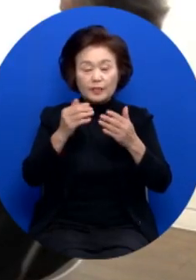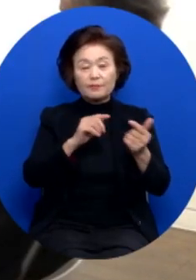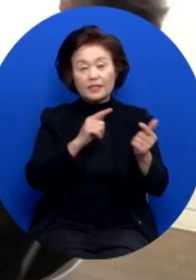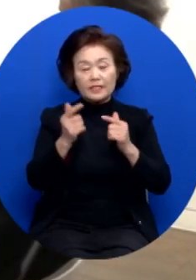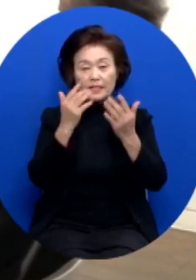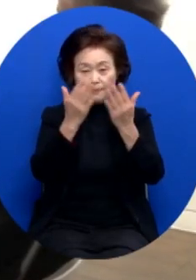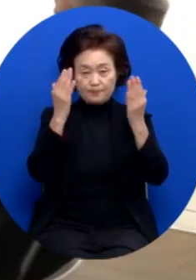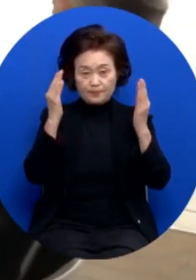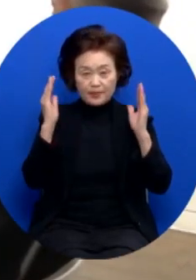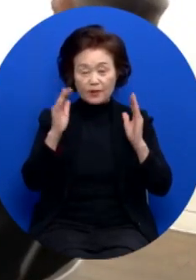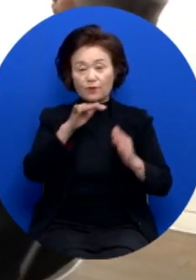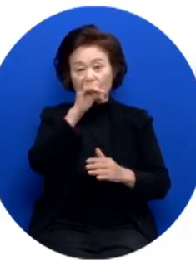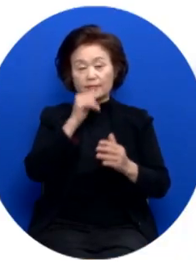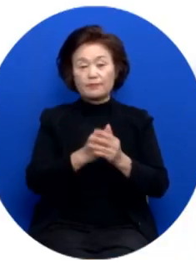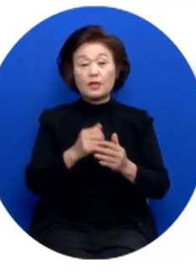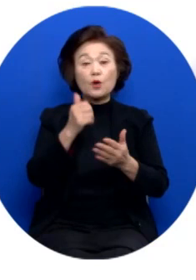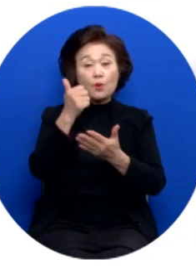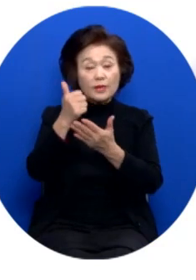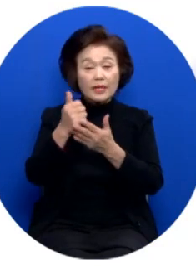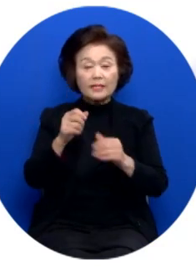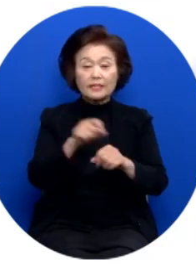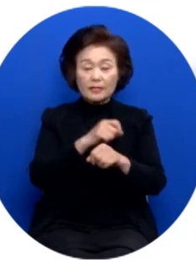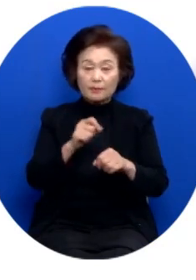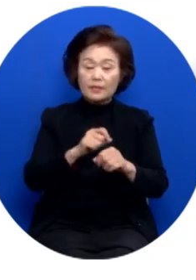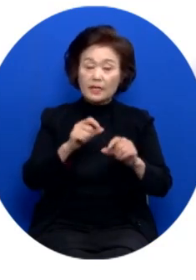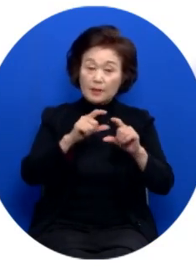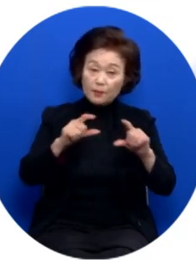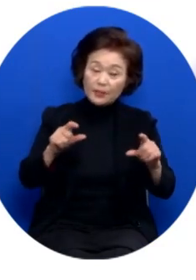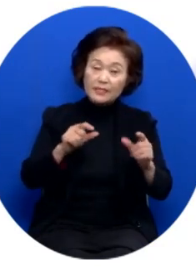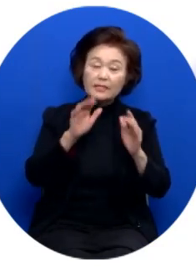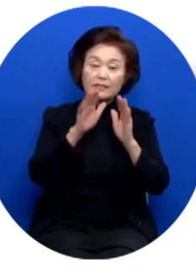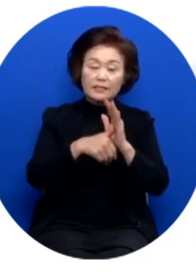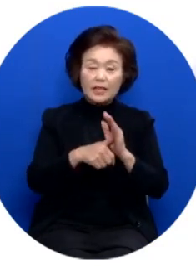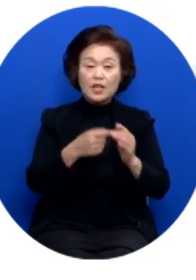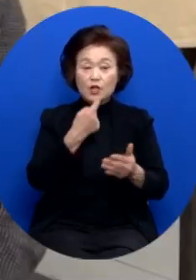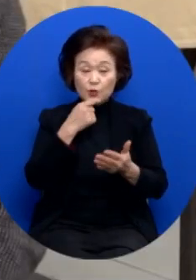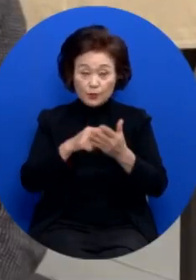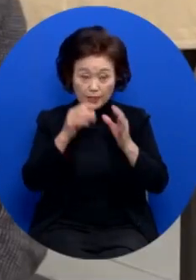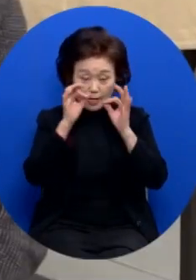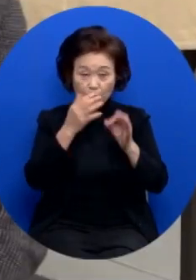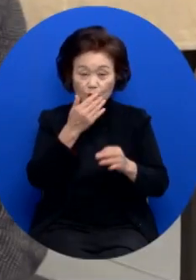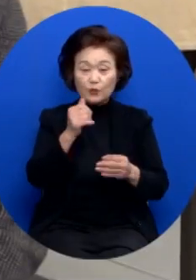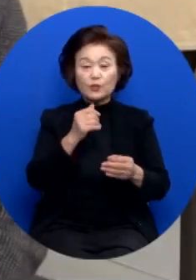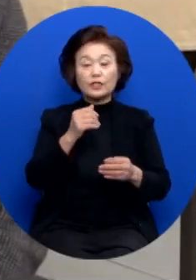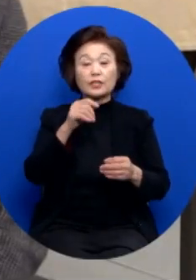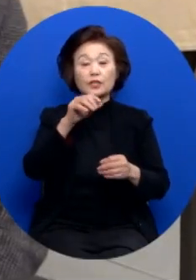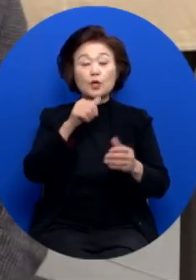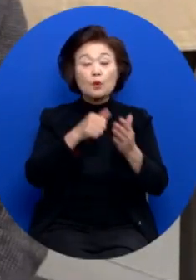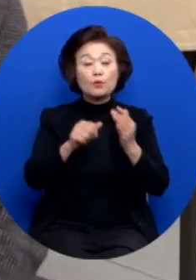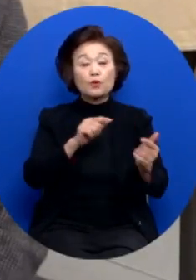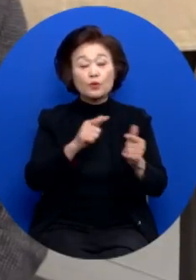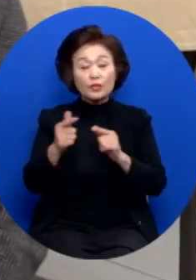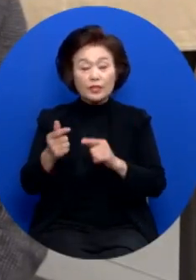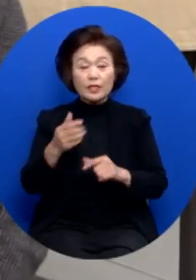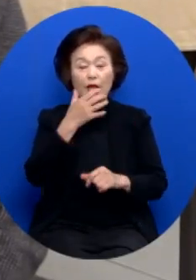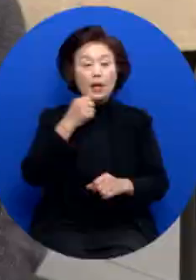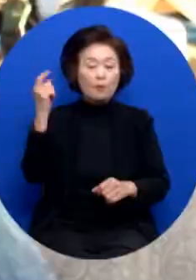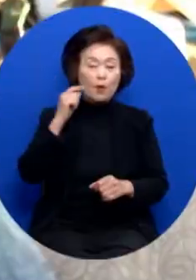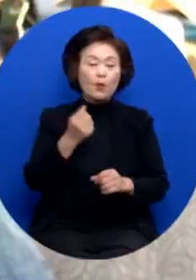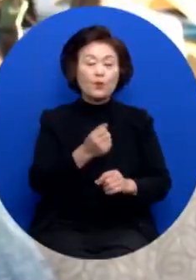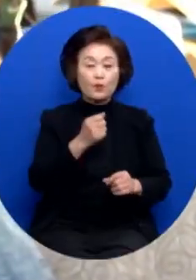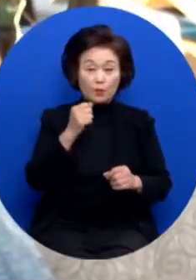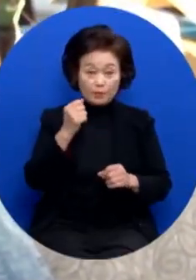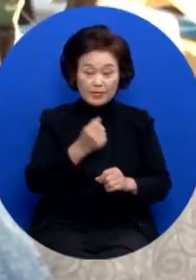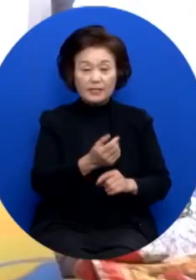한국기독교미술인협회 신미선 회장은 특별히 일상에서 쉽게 접하는 물건에 복음을 담아 전하기 위해 다양한 품목을 만들었다고 밝혔습니다.